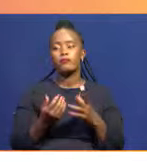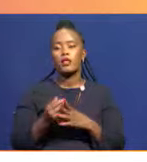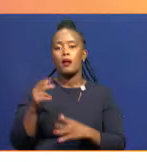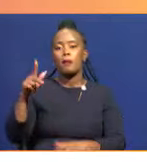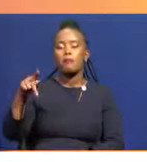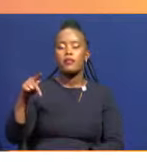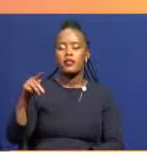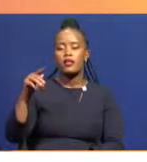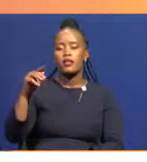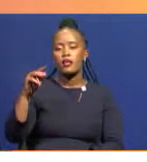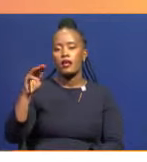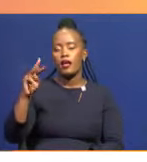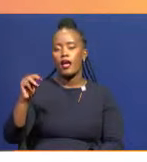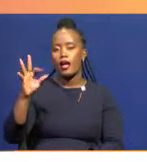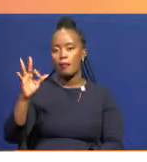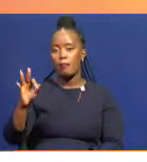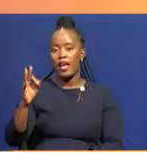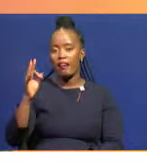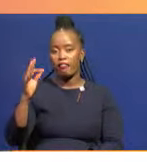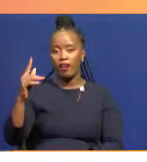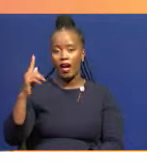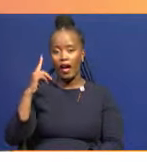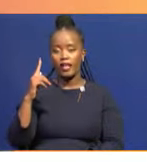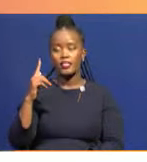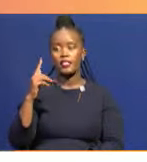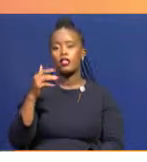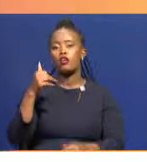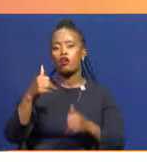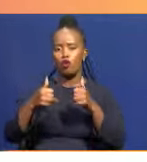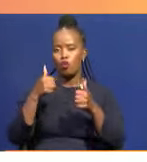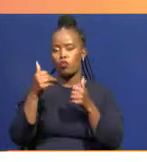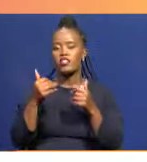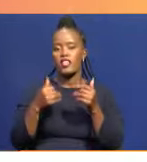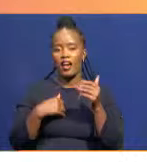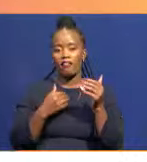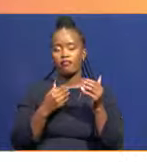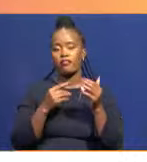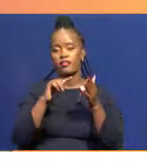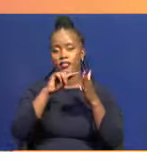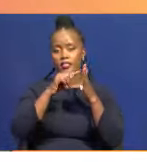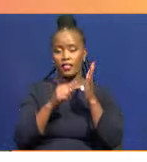Act ambayo imeweka mkazo ya kwamba